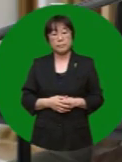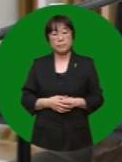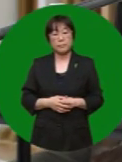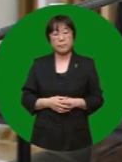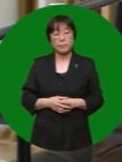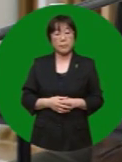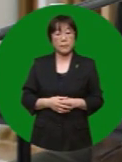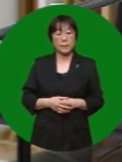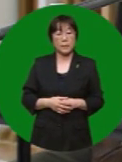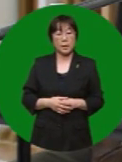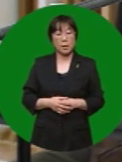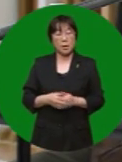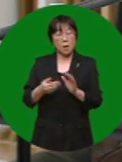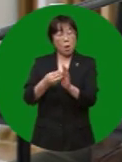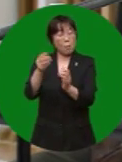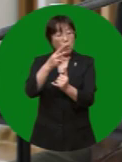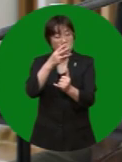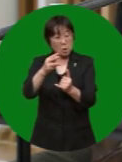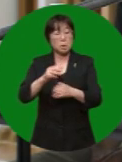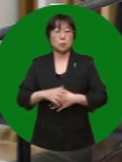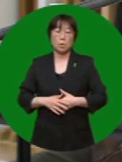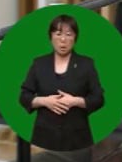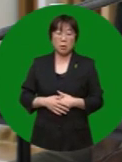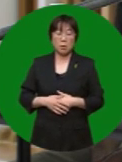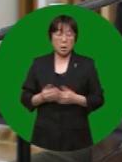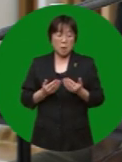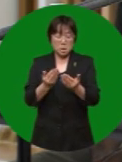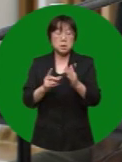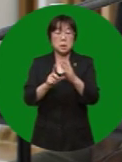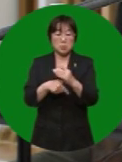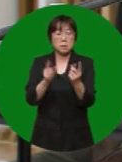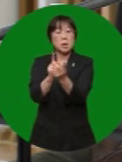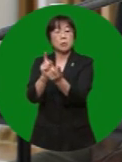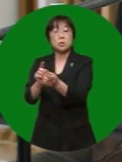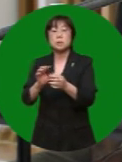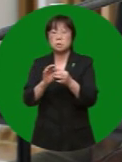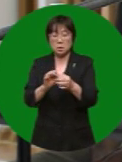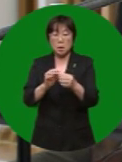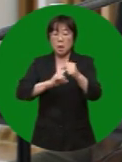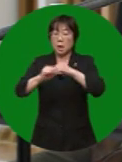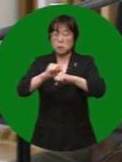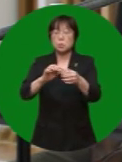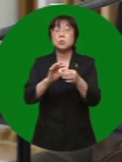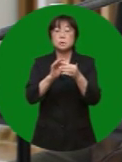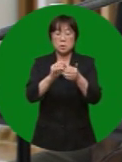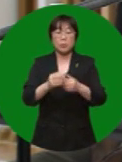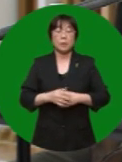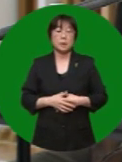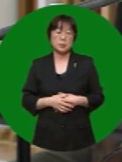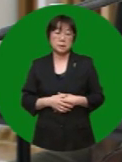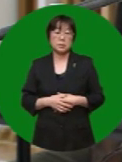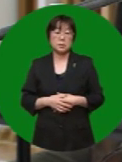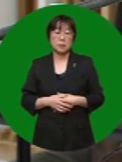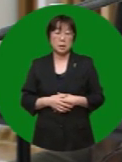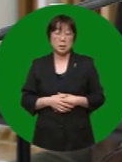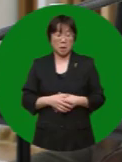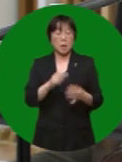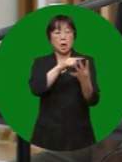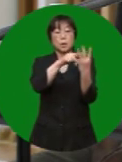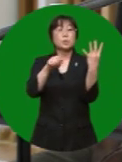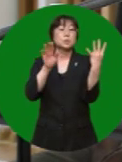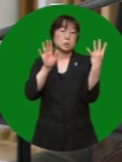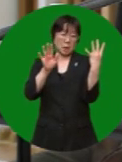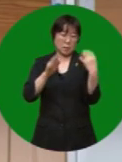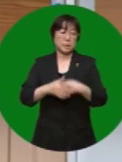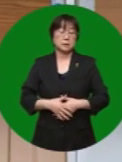。防災とか、震災時の対応についての活動については大きく4つぐらいあり